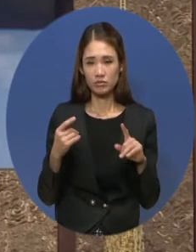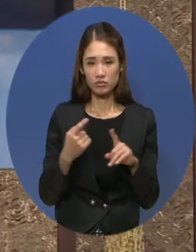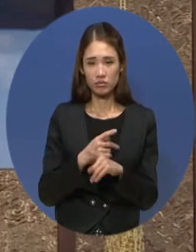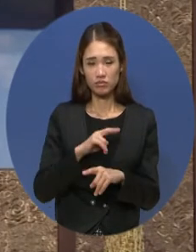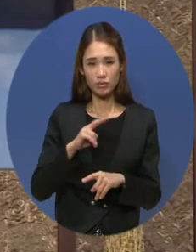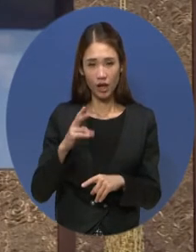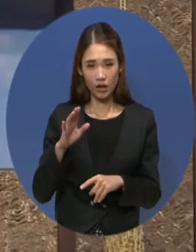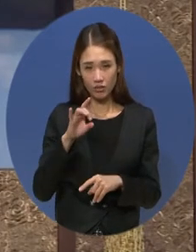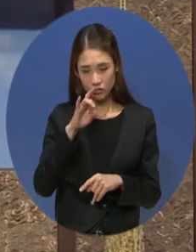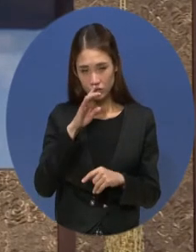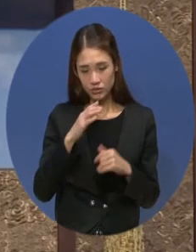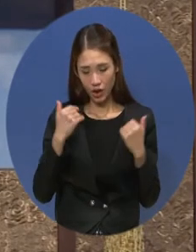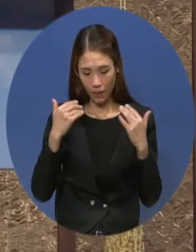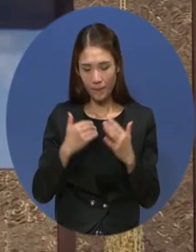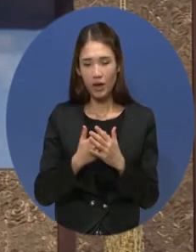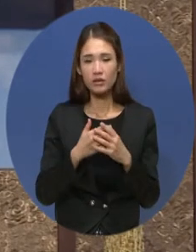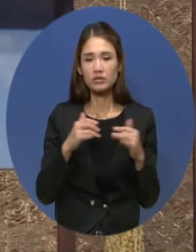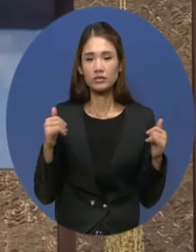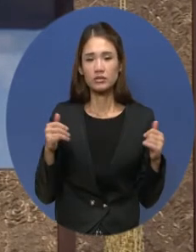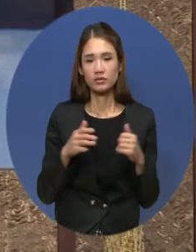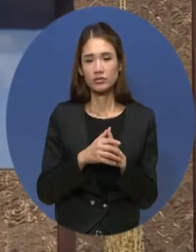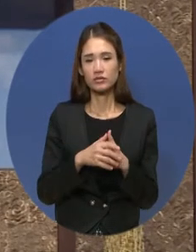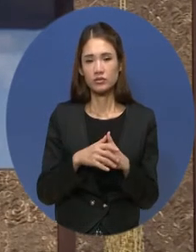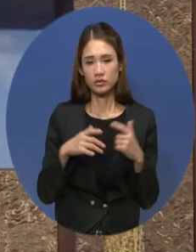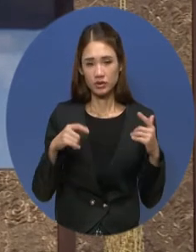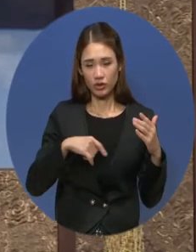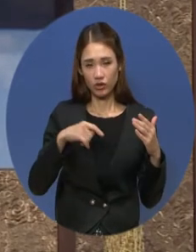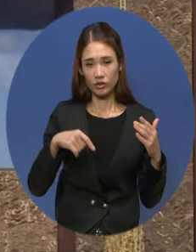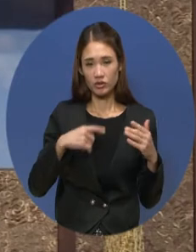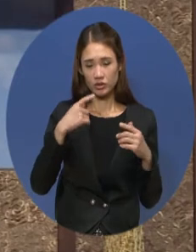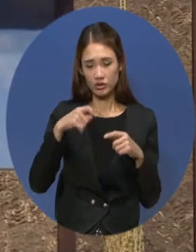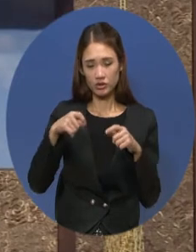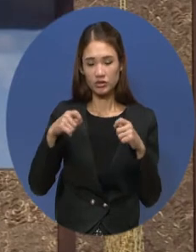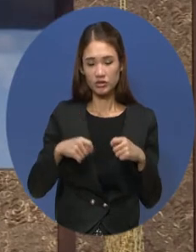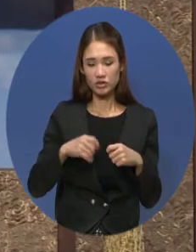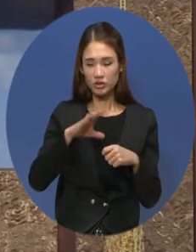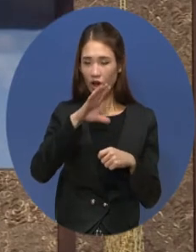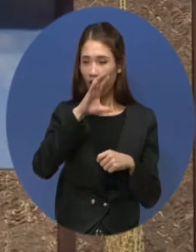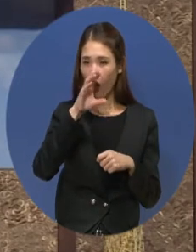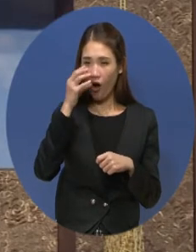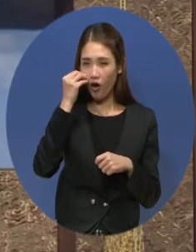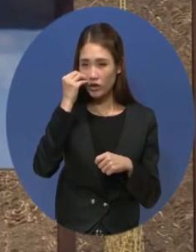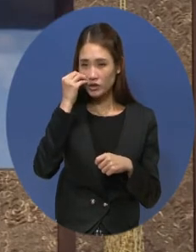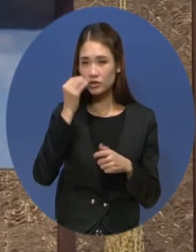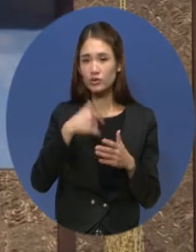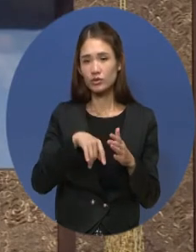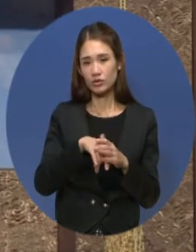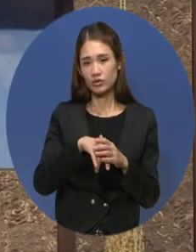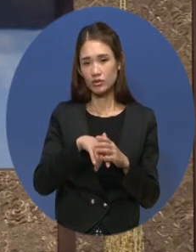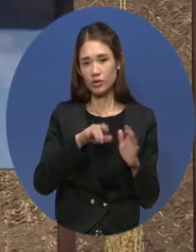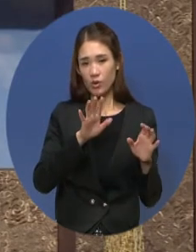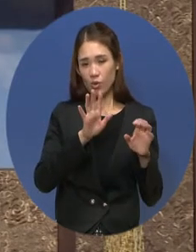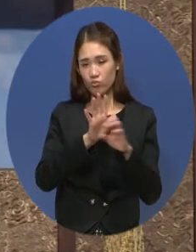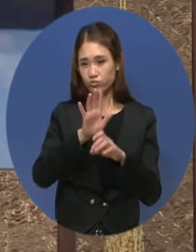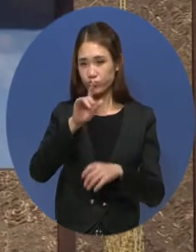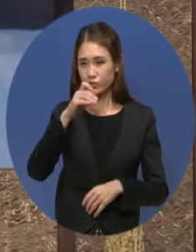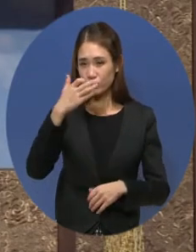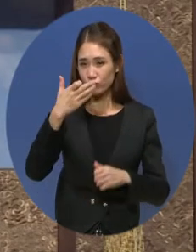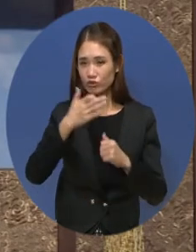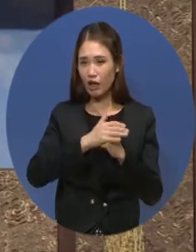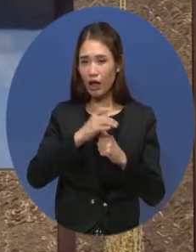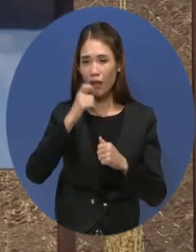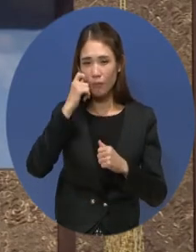아니지만 일단 우리 발달장애 힘들이 지역 내에서 적응하기 위한 이제 근데 코르테스 지금 못하고 있죠